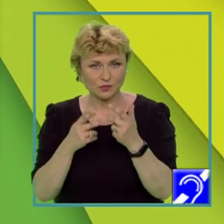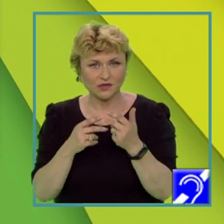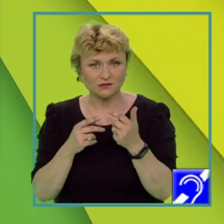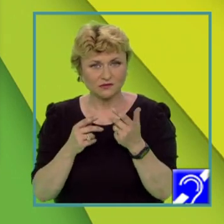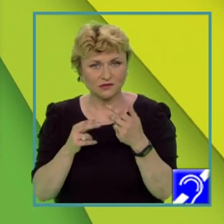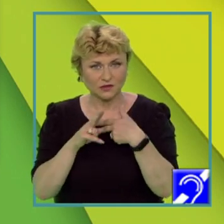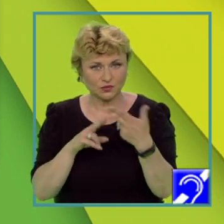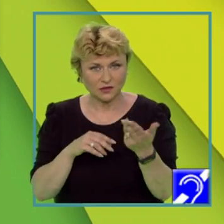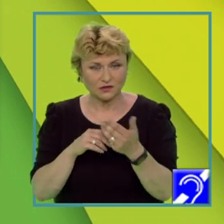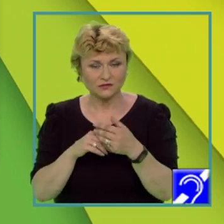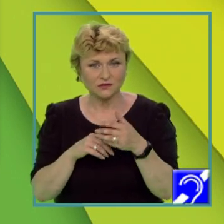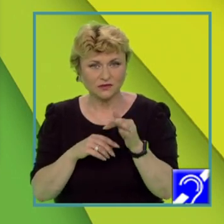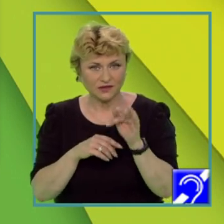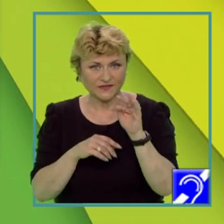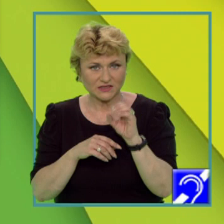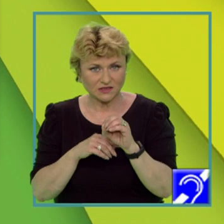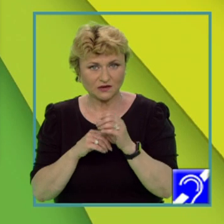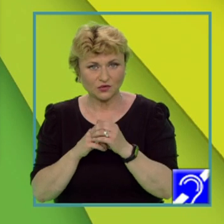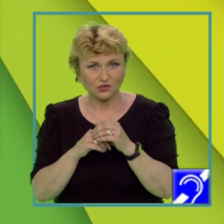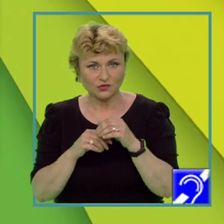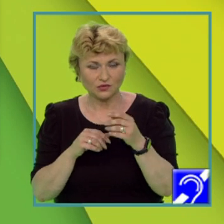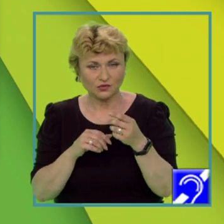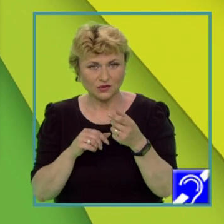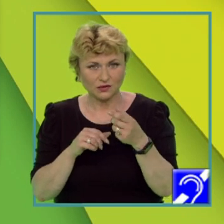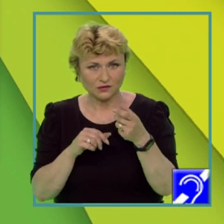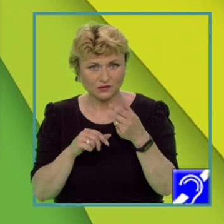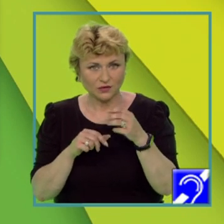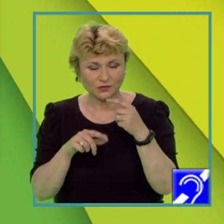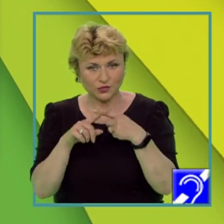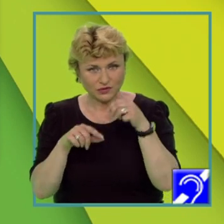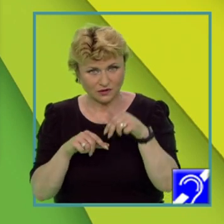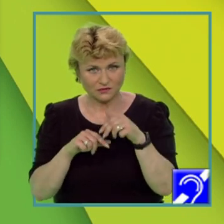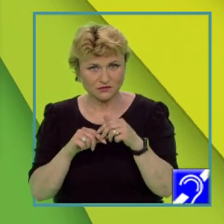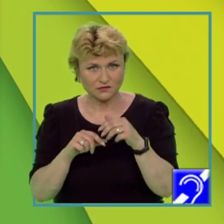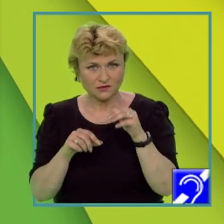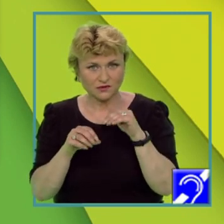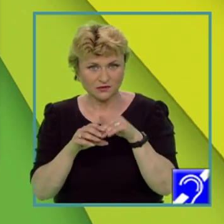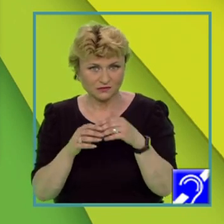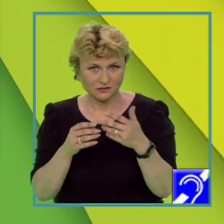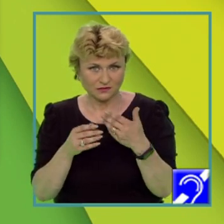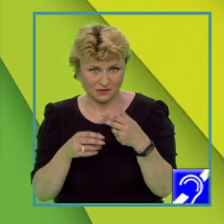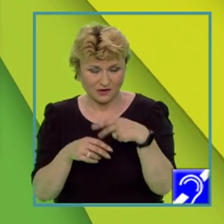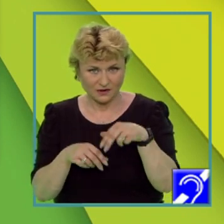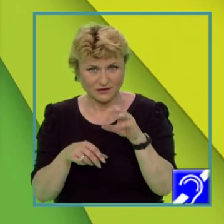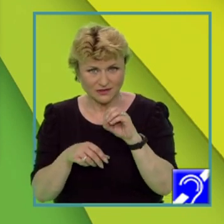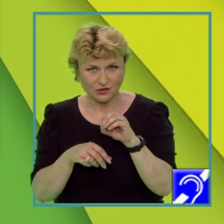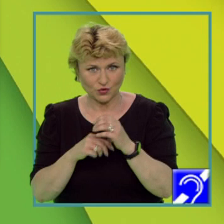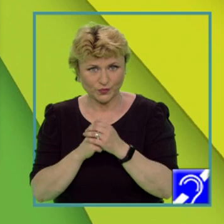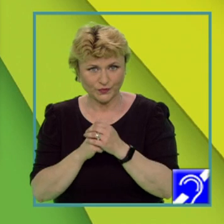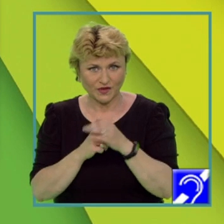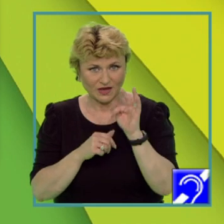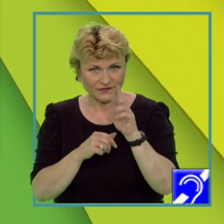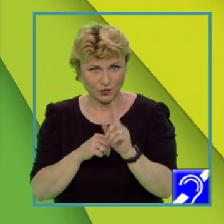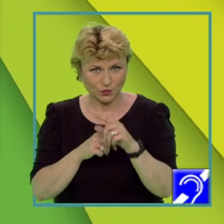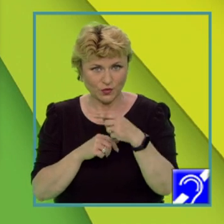observa ca f de 0 este egal cu zero la a doua plus semn și anume lapte 0 egal cu m f de 1